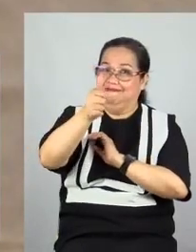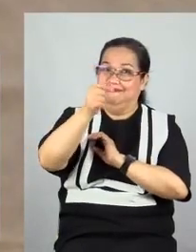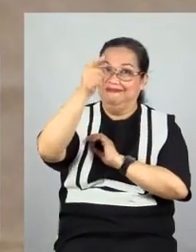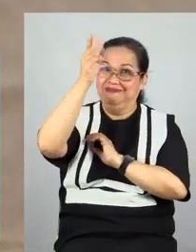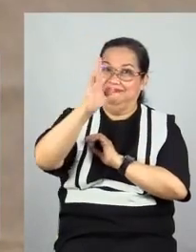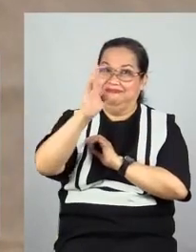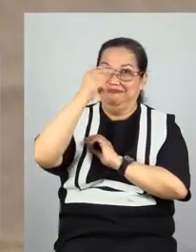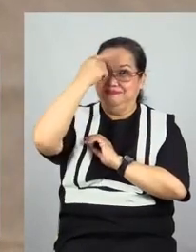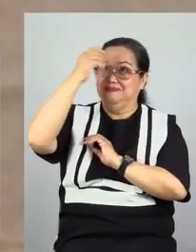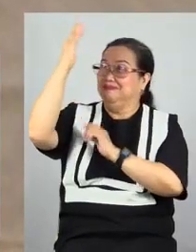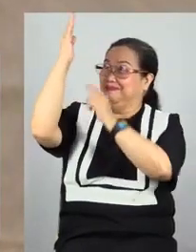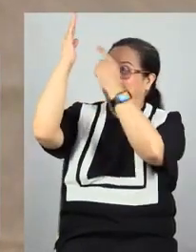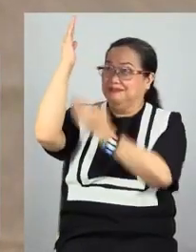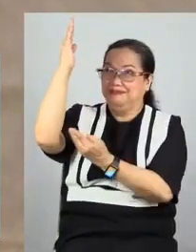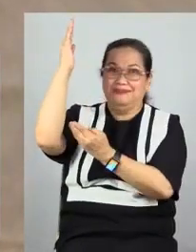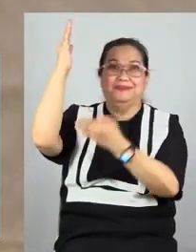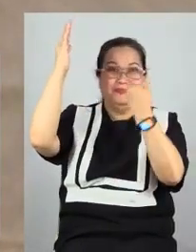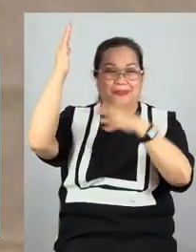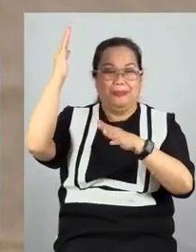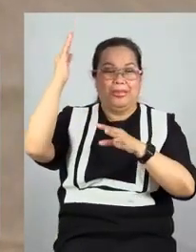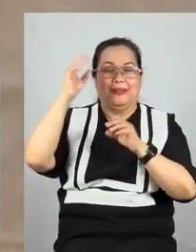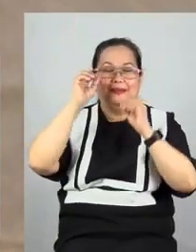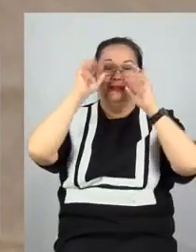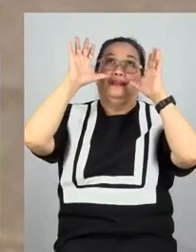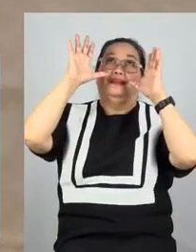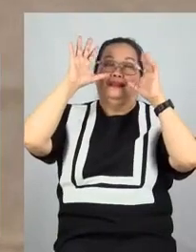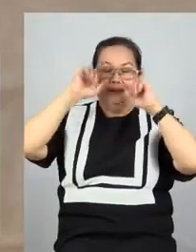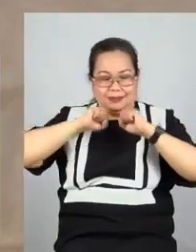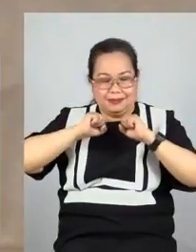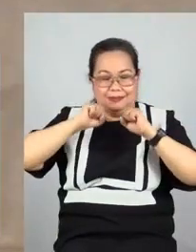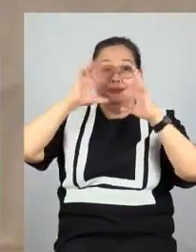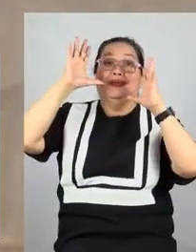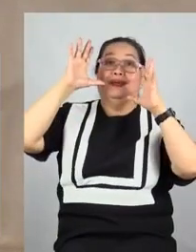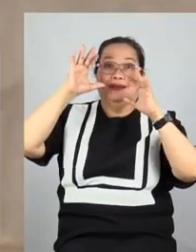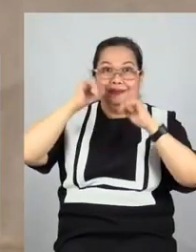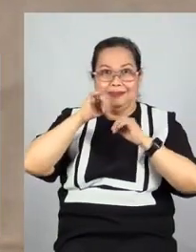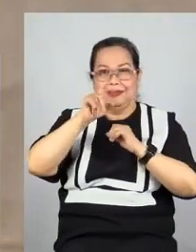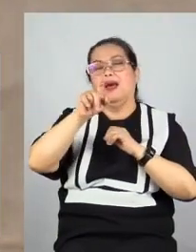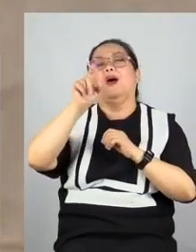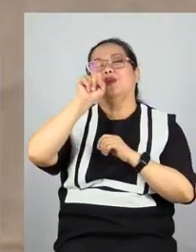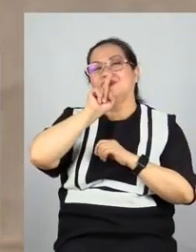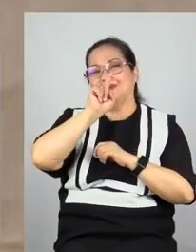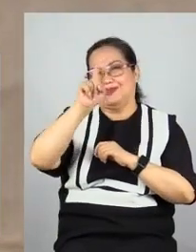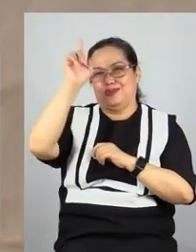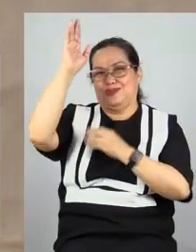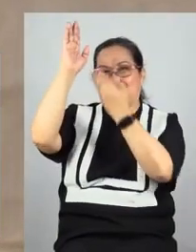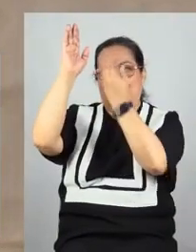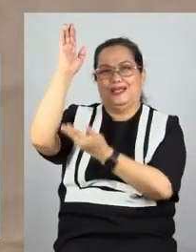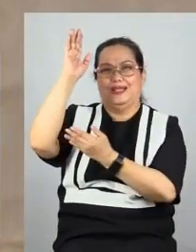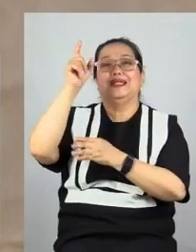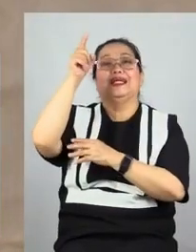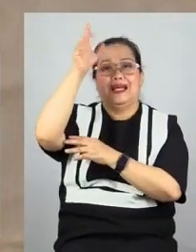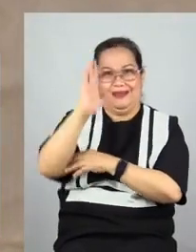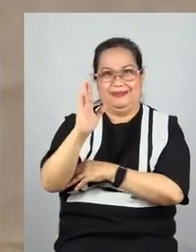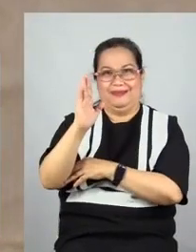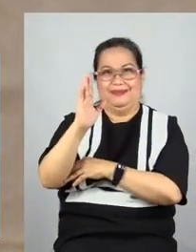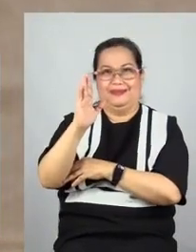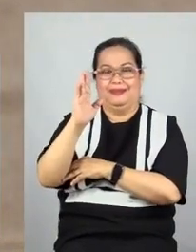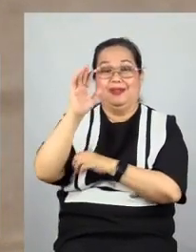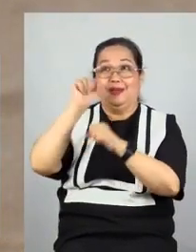Sapagkat Diyos po siya. Pumikit siya o dumilat, Diyos po siya. No?